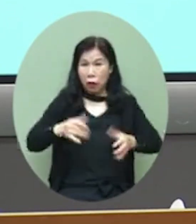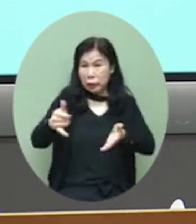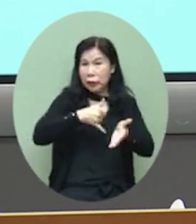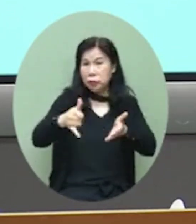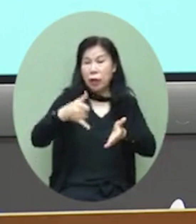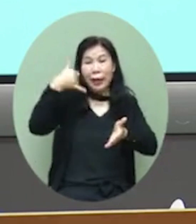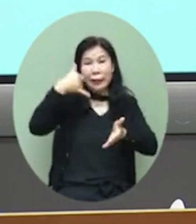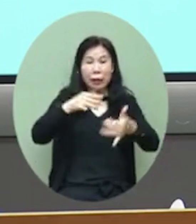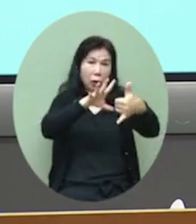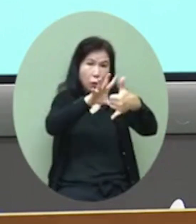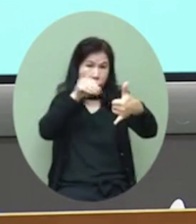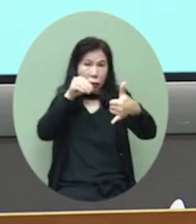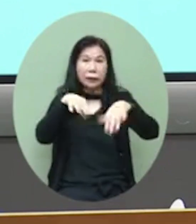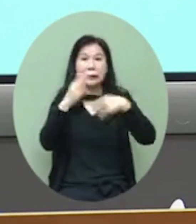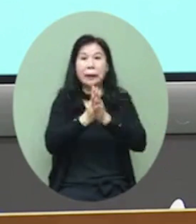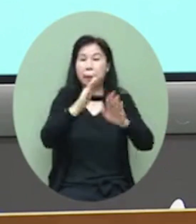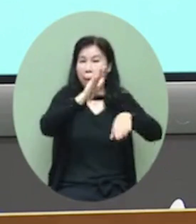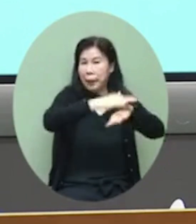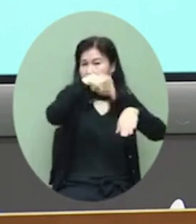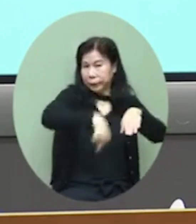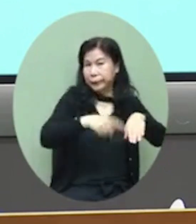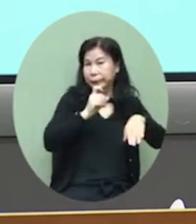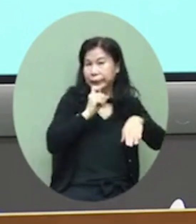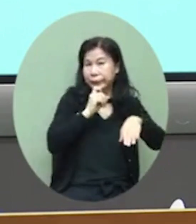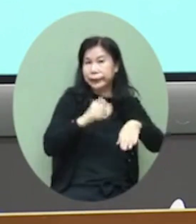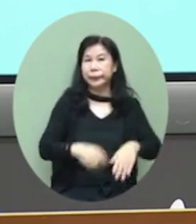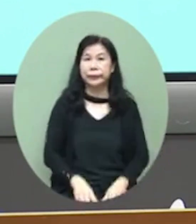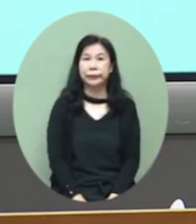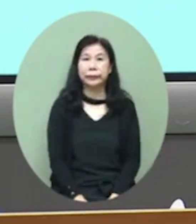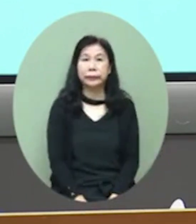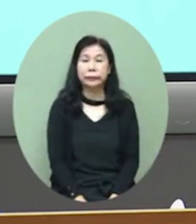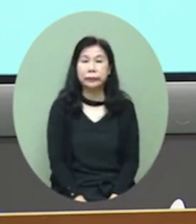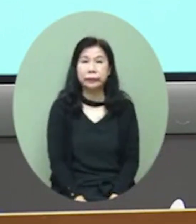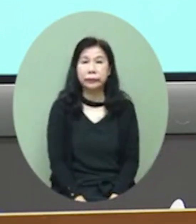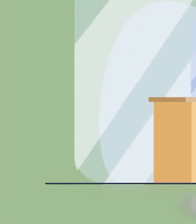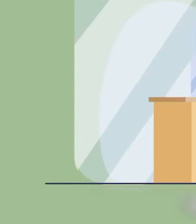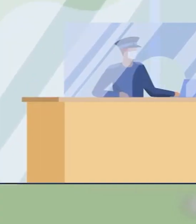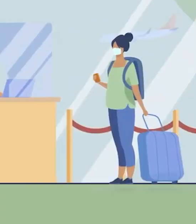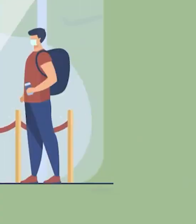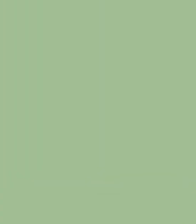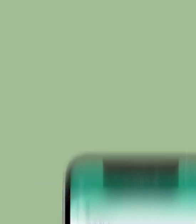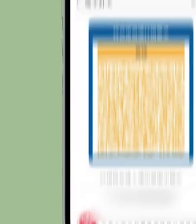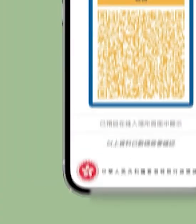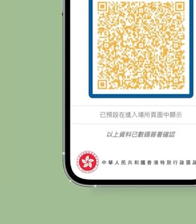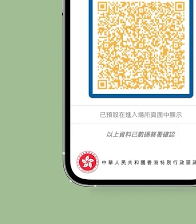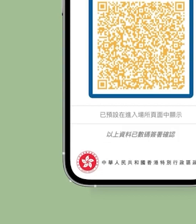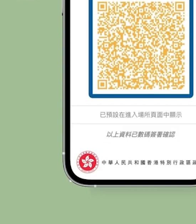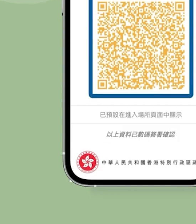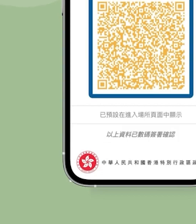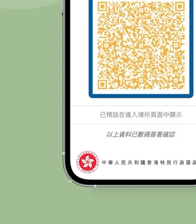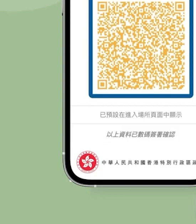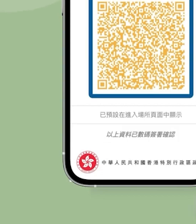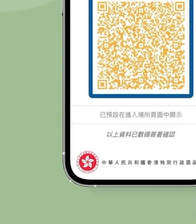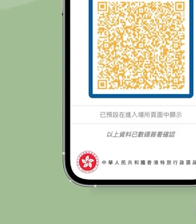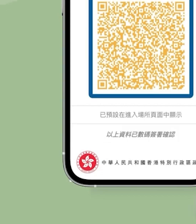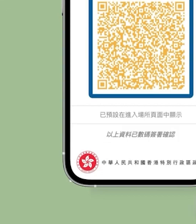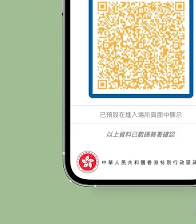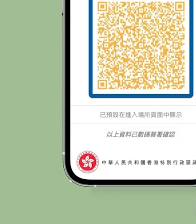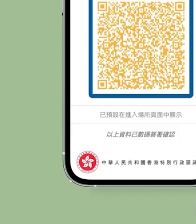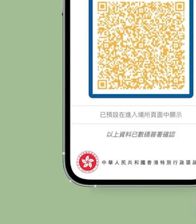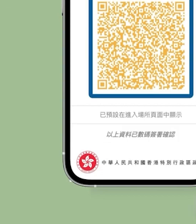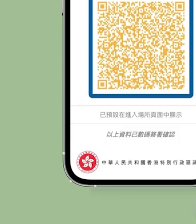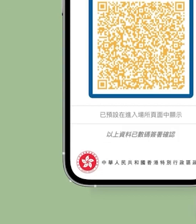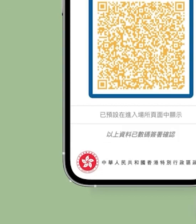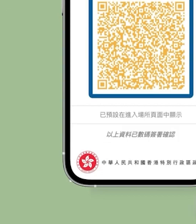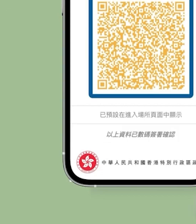手机应用程式上面是展示出来的。 有记者问到，行会成员曾经提出密切接触